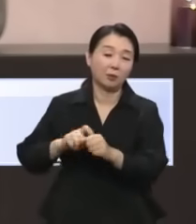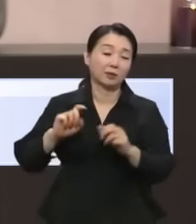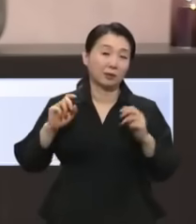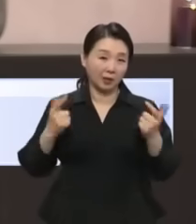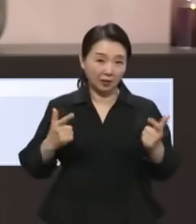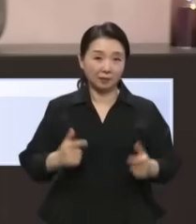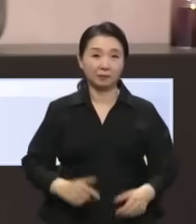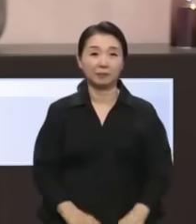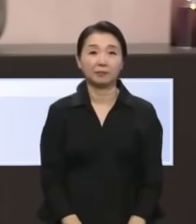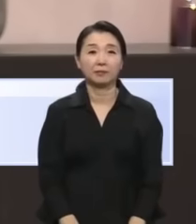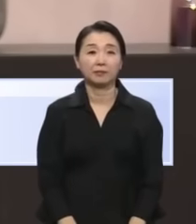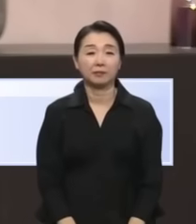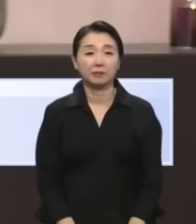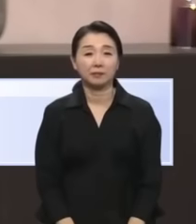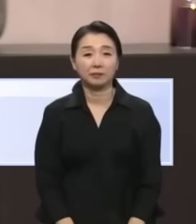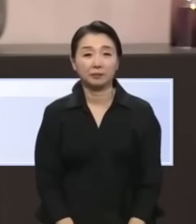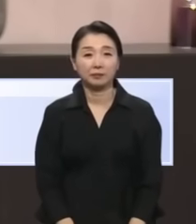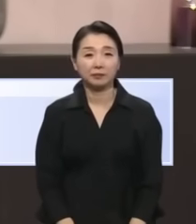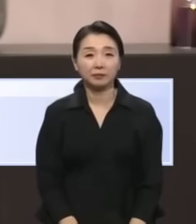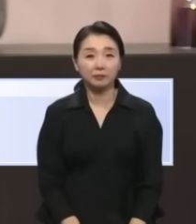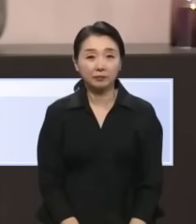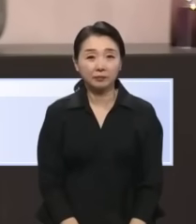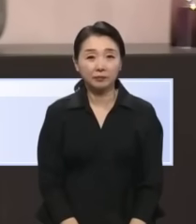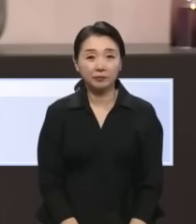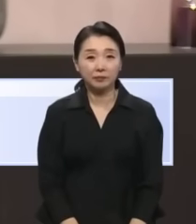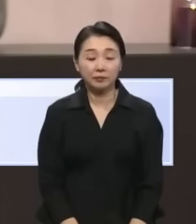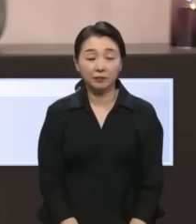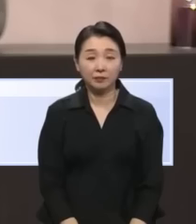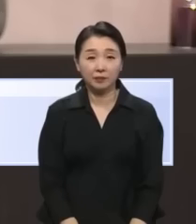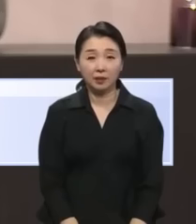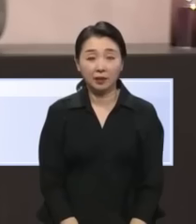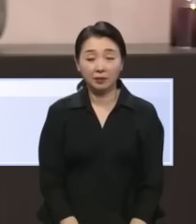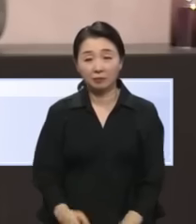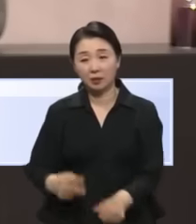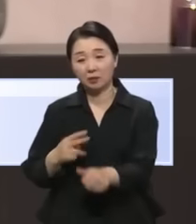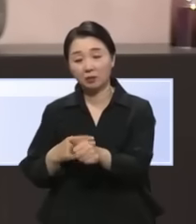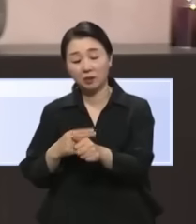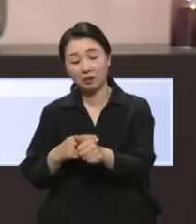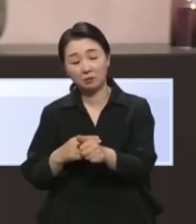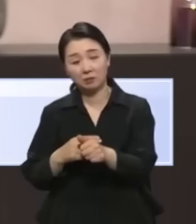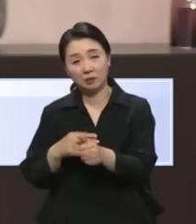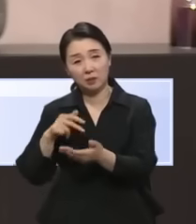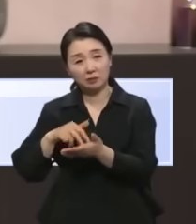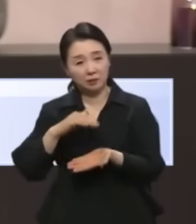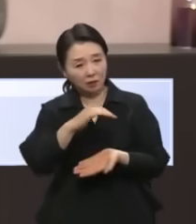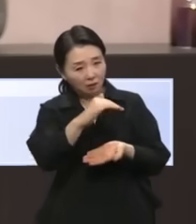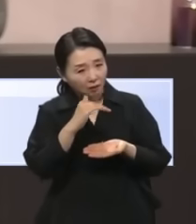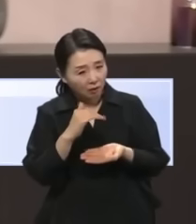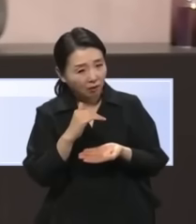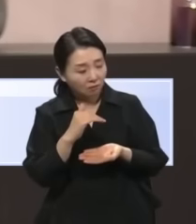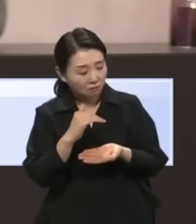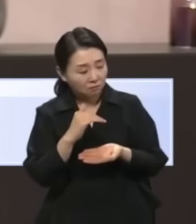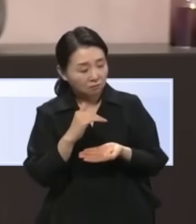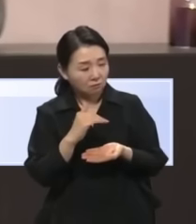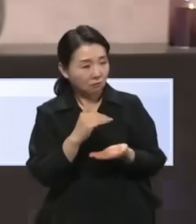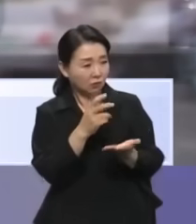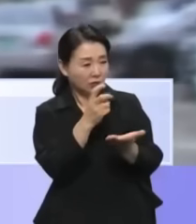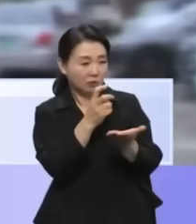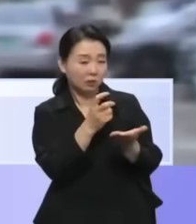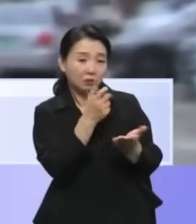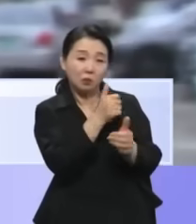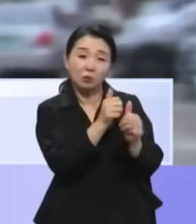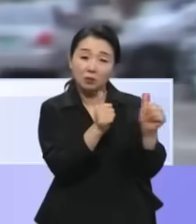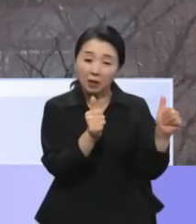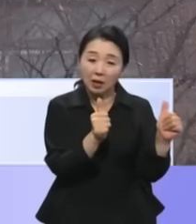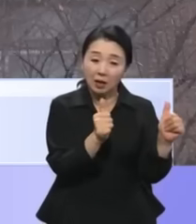보이는데 사실 그 그렇지만이 얘기를 직접들은 이제 선생님 입장에서는 어 어쨌든 뭐 법률을 변호사라고